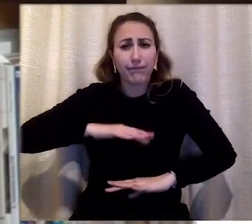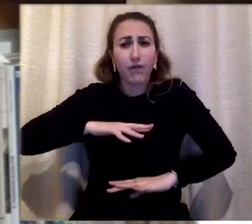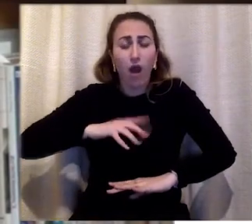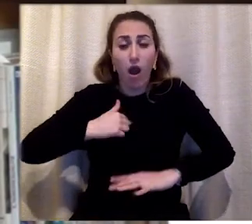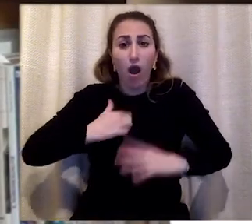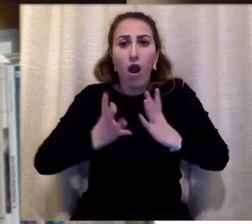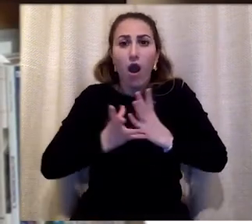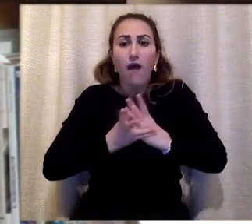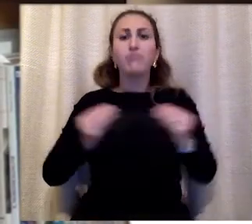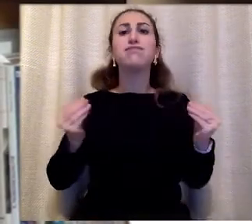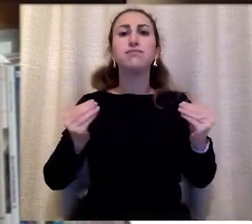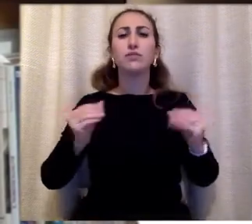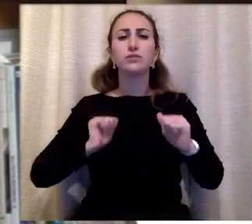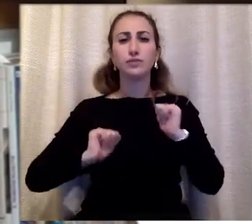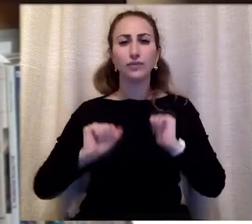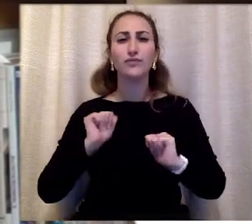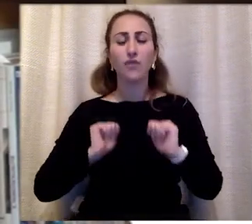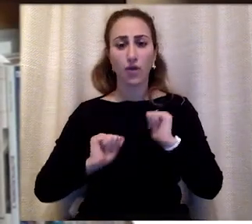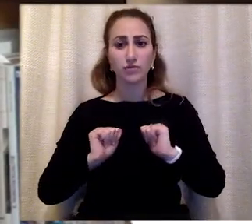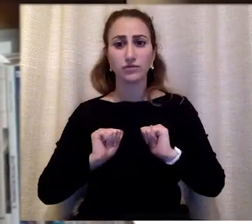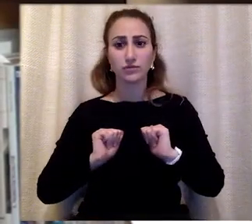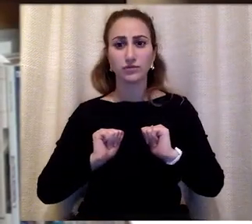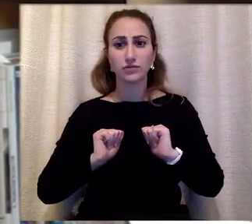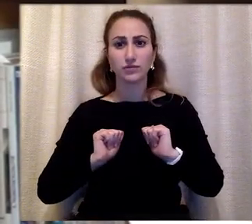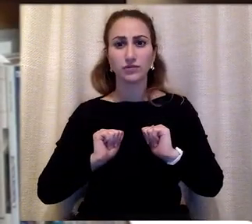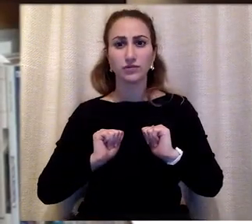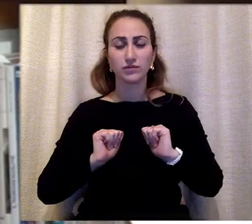Dieu désire que tu sois